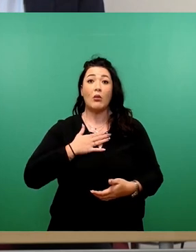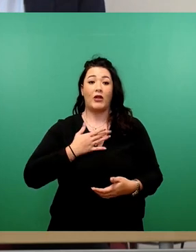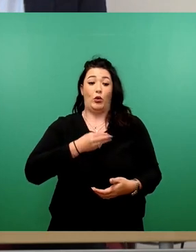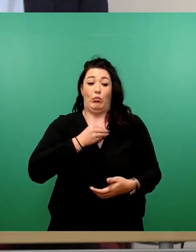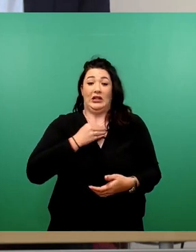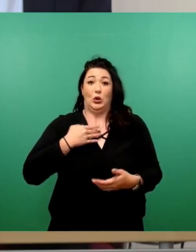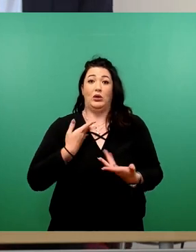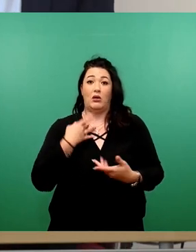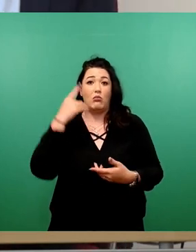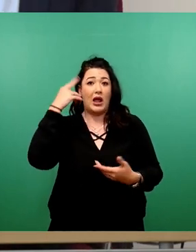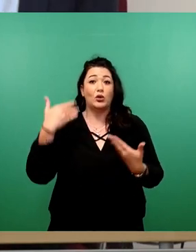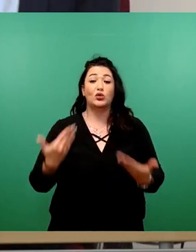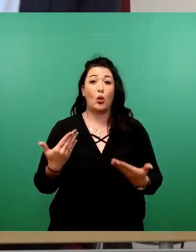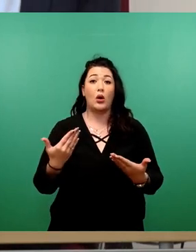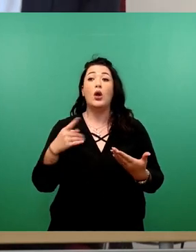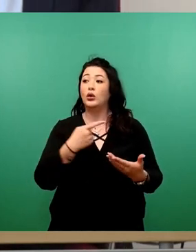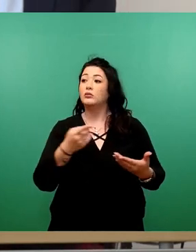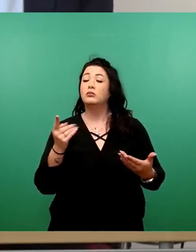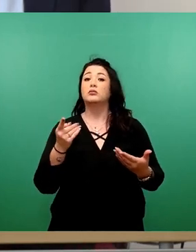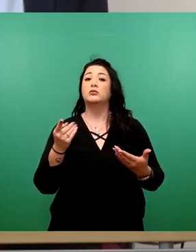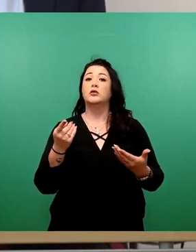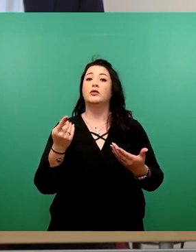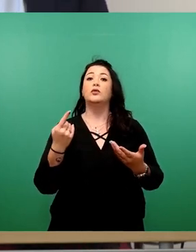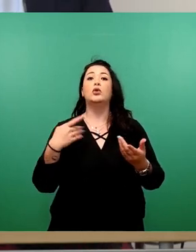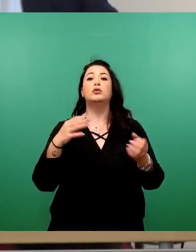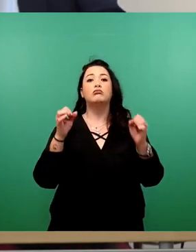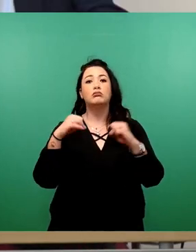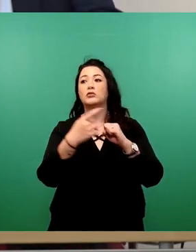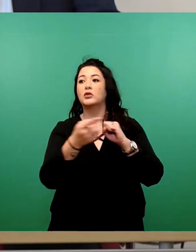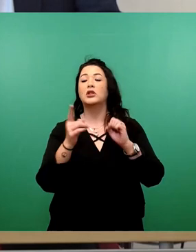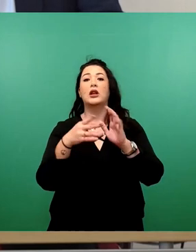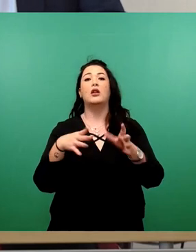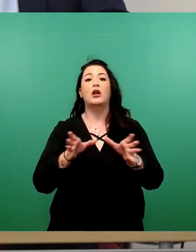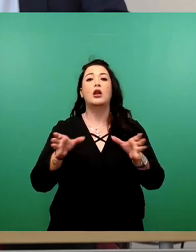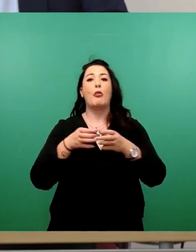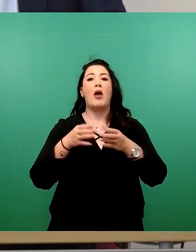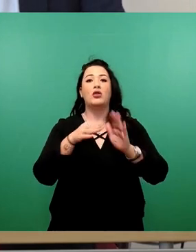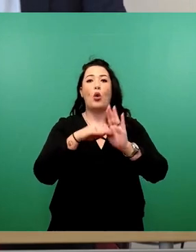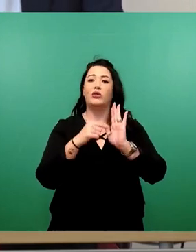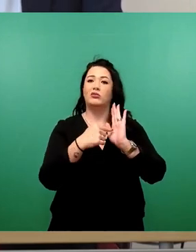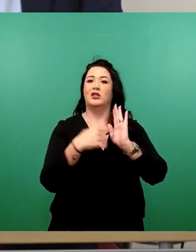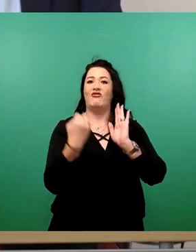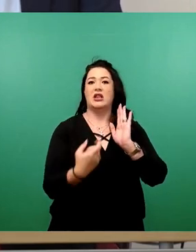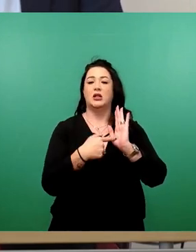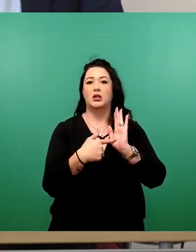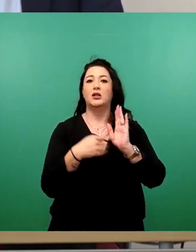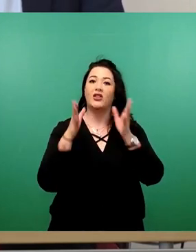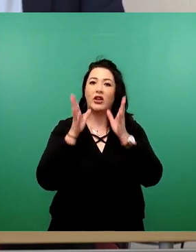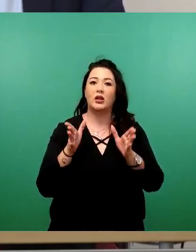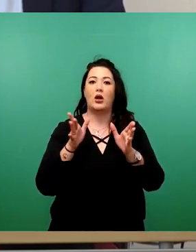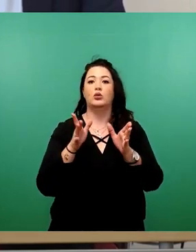das Einvernehmen ist klar und deutlich in der Gemeindeordnung festgeschrieben. Das sind Vertrauenspositionen. Das sind